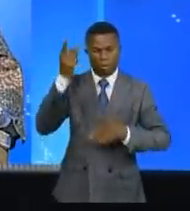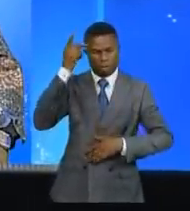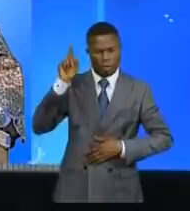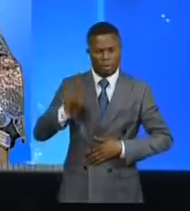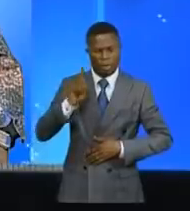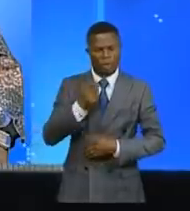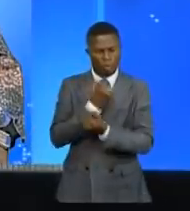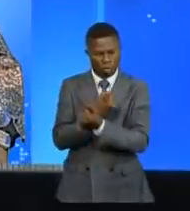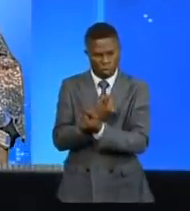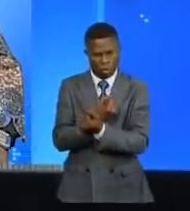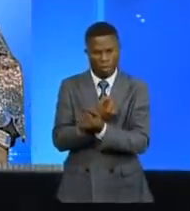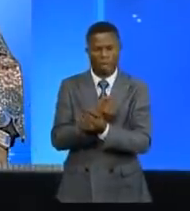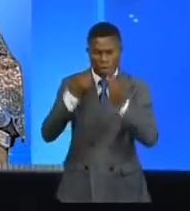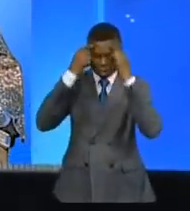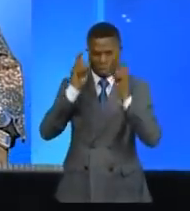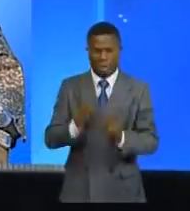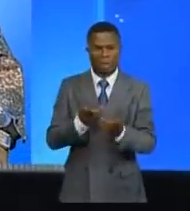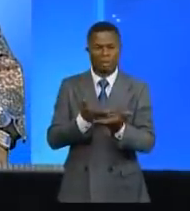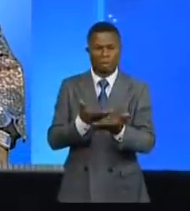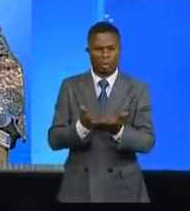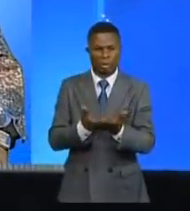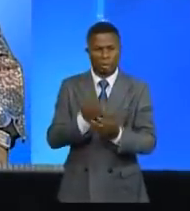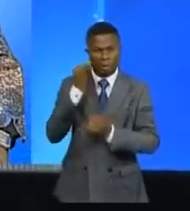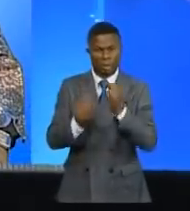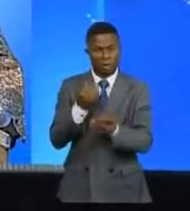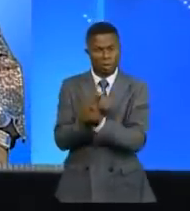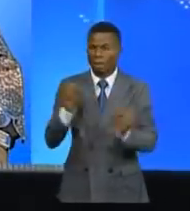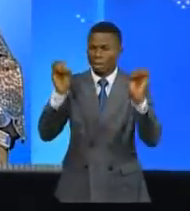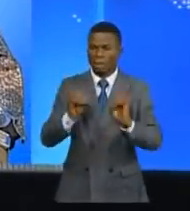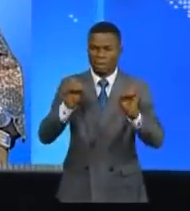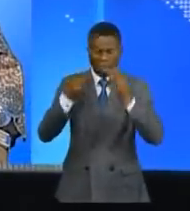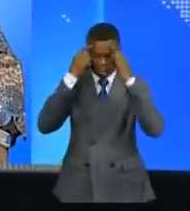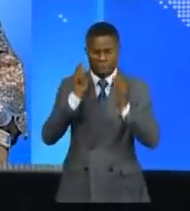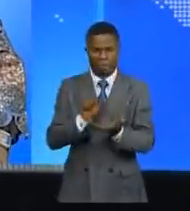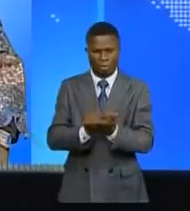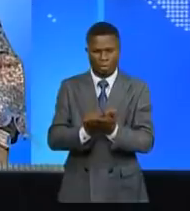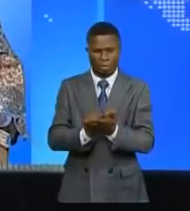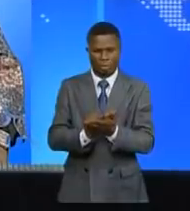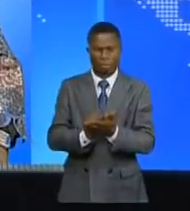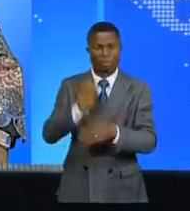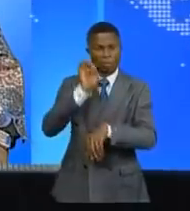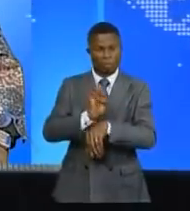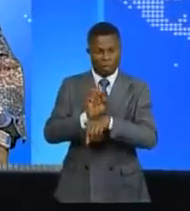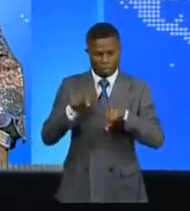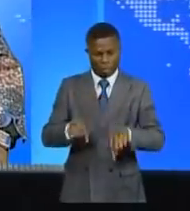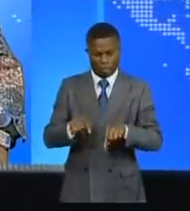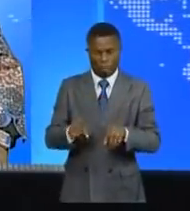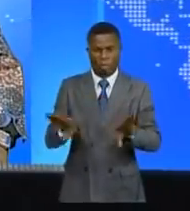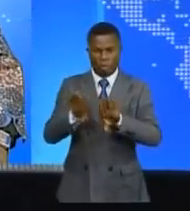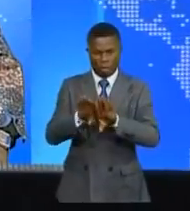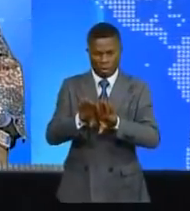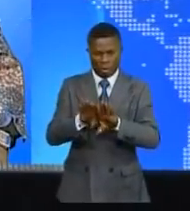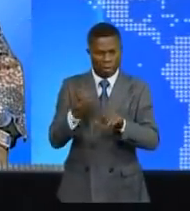appelée à s'approprier aux mesures prises en cas de non-respect des mesures barrières. Pour une église, celle-ci sera interdite